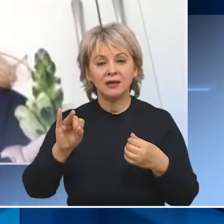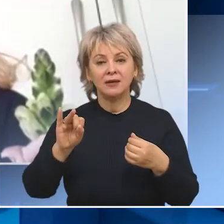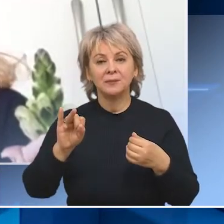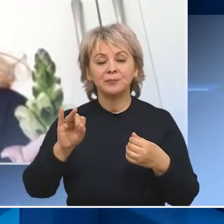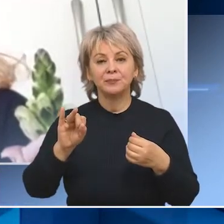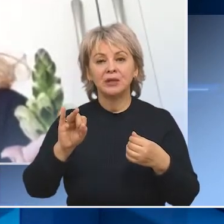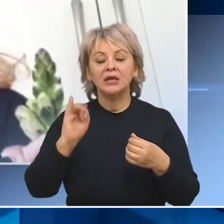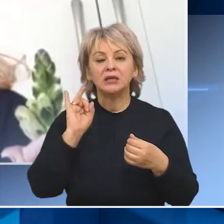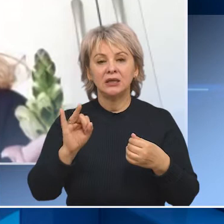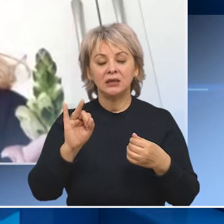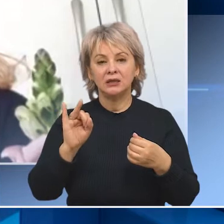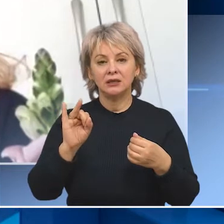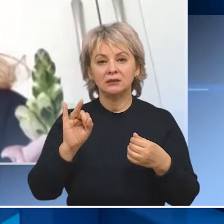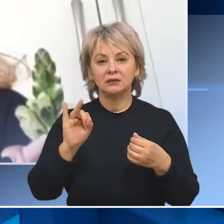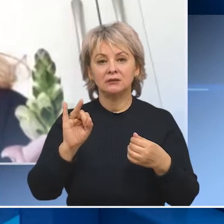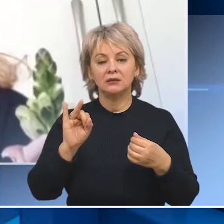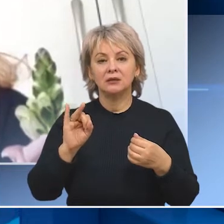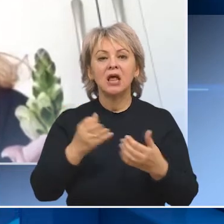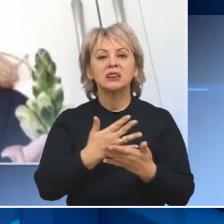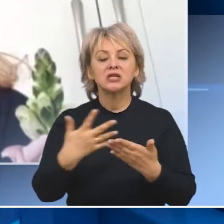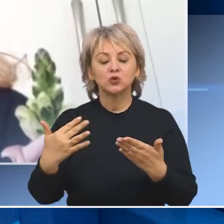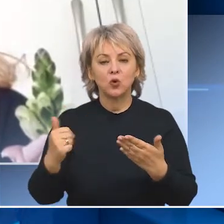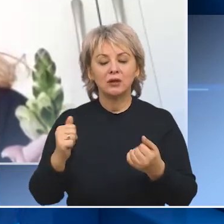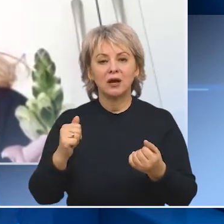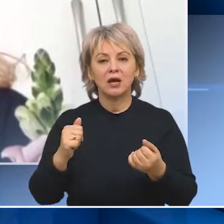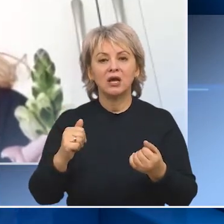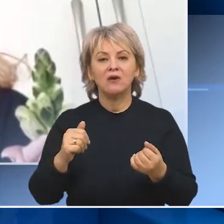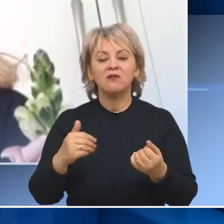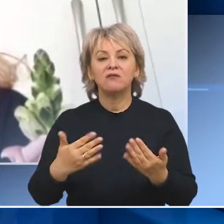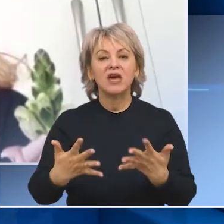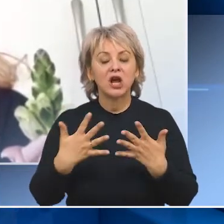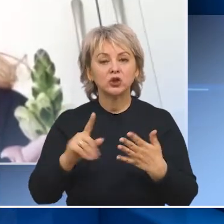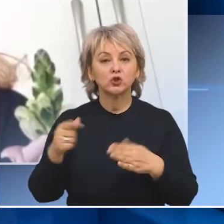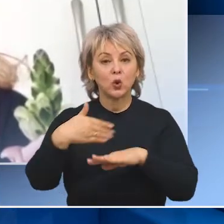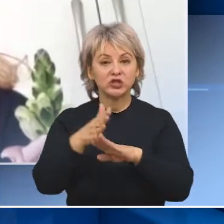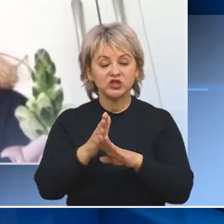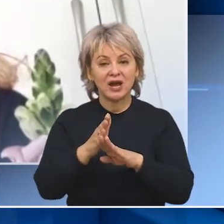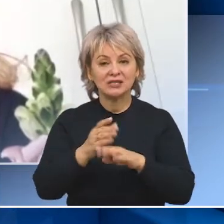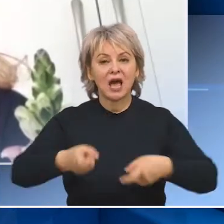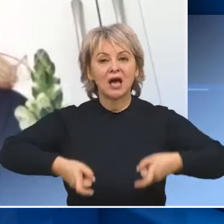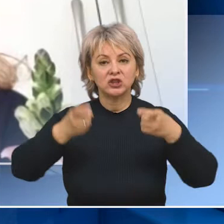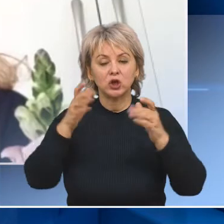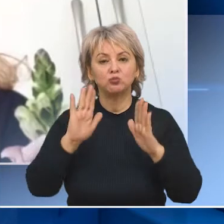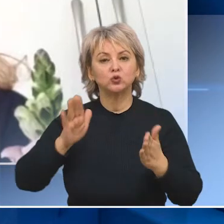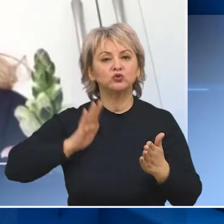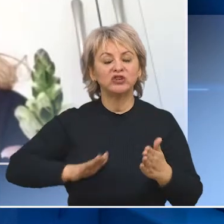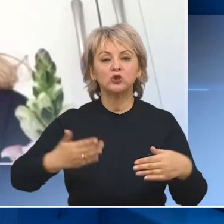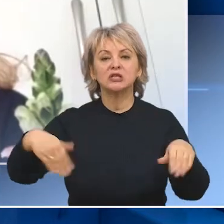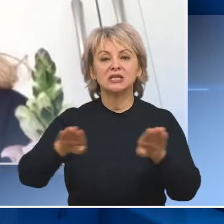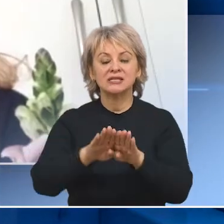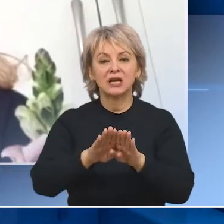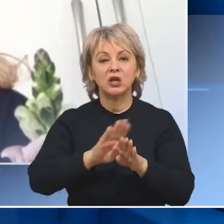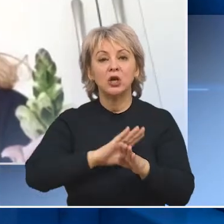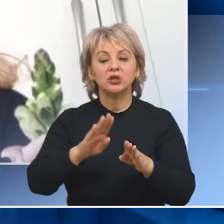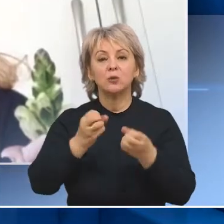подошел к концу май. И насколько вероятно, что часть из отелей будут вынуждены